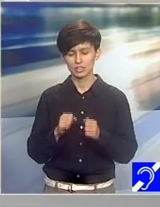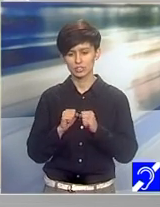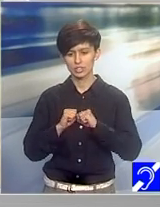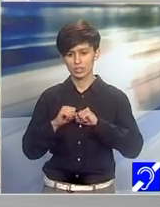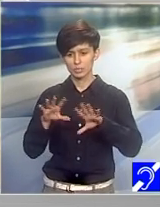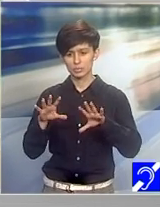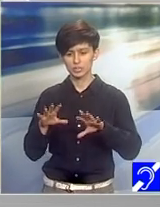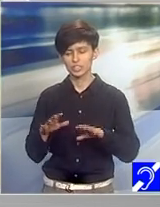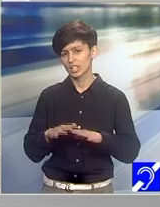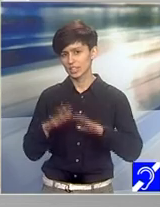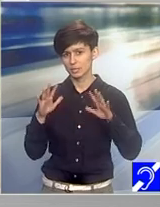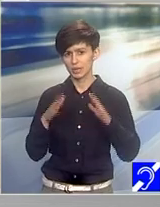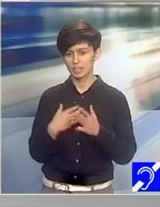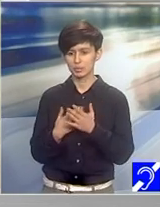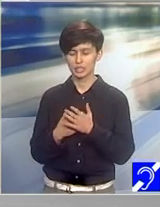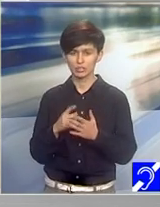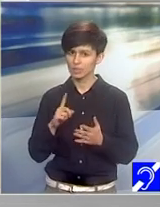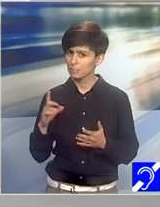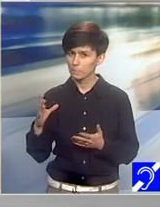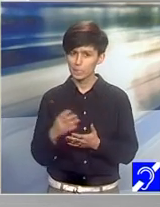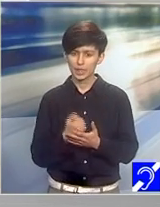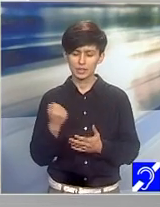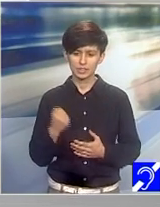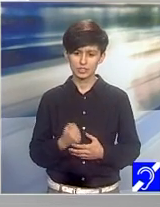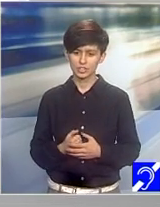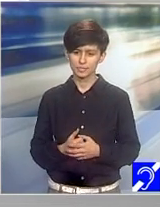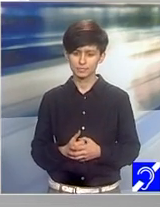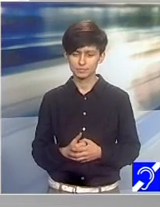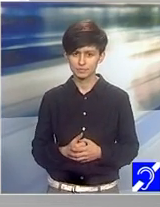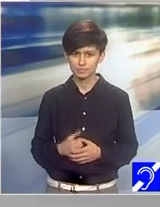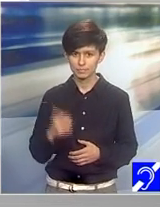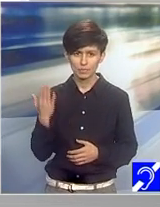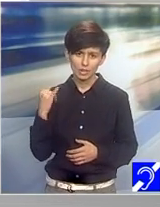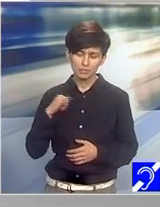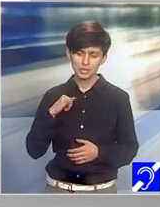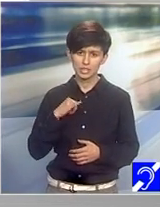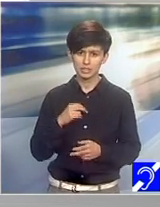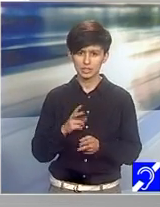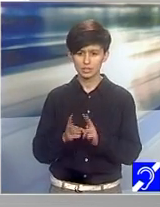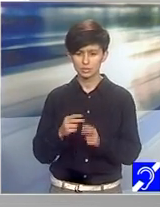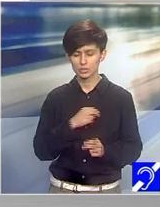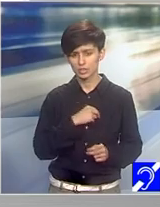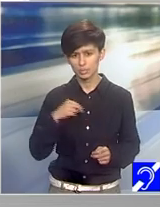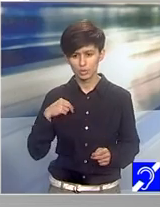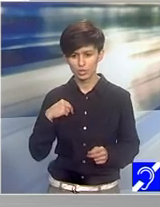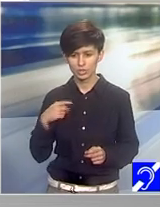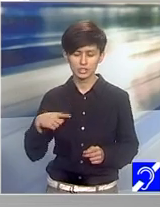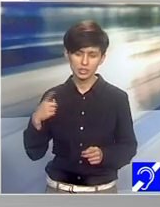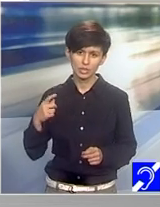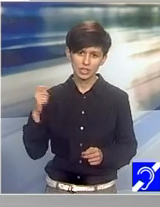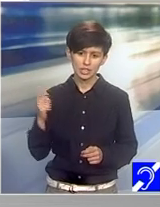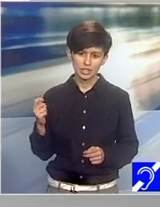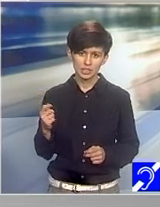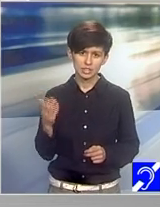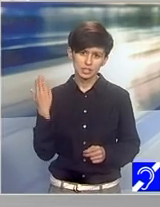N-aș face față? Ne-am interesat și în Polonia, cam cum stau lucrurile, sau în alte țări foste